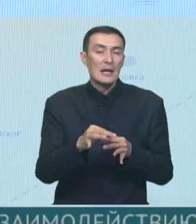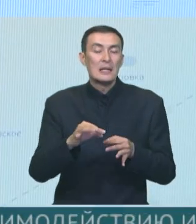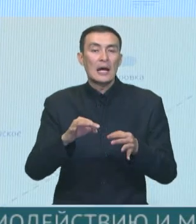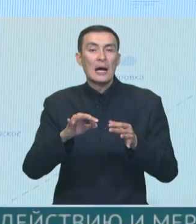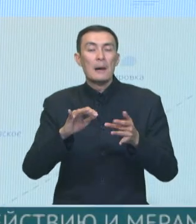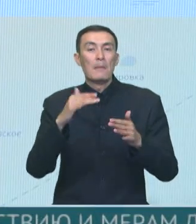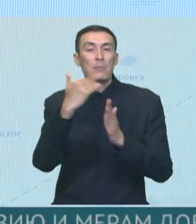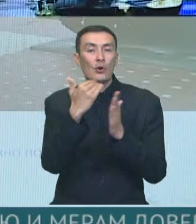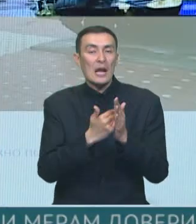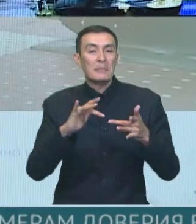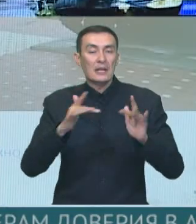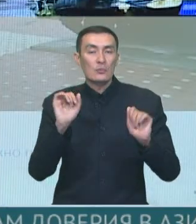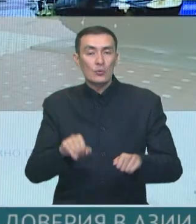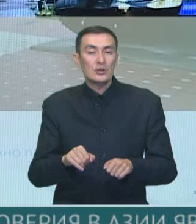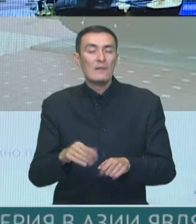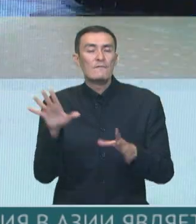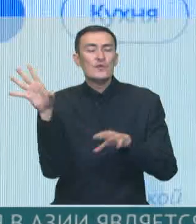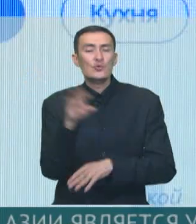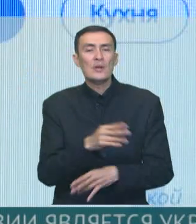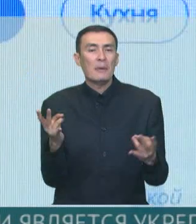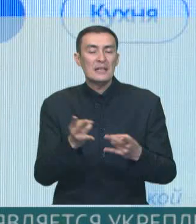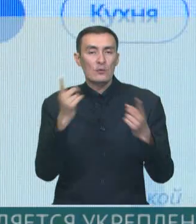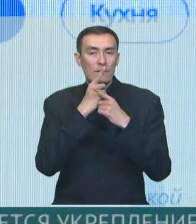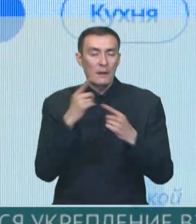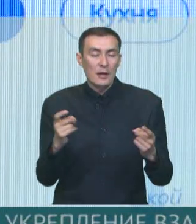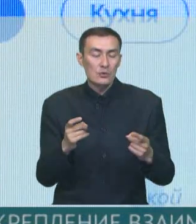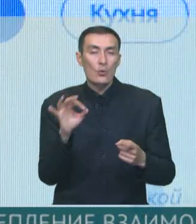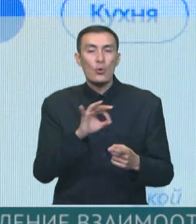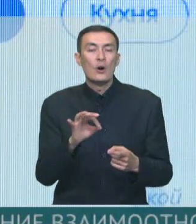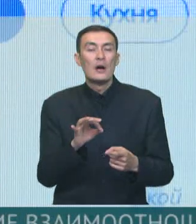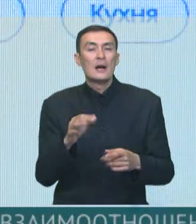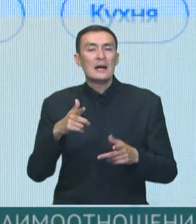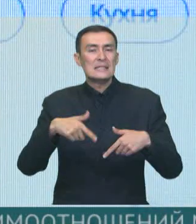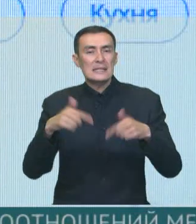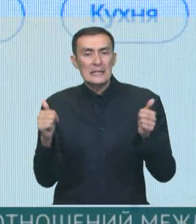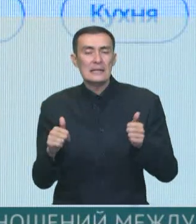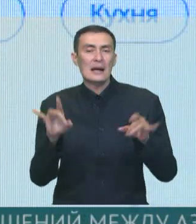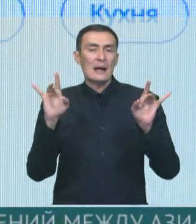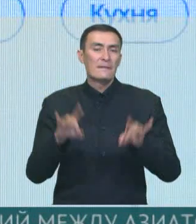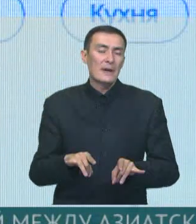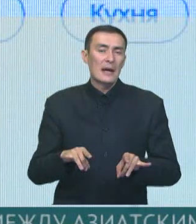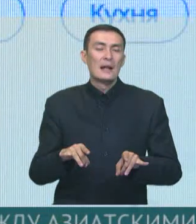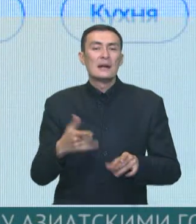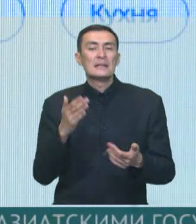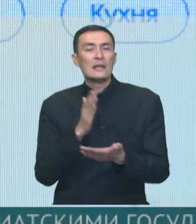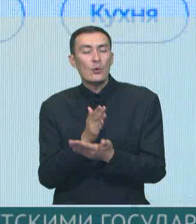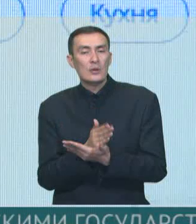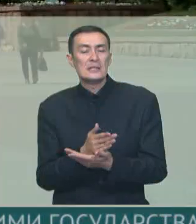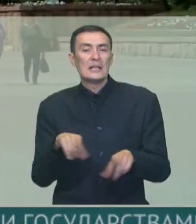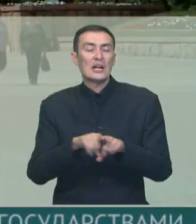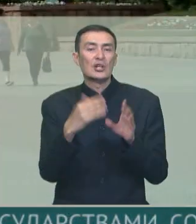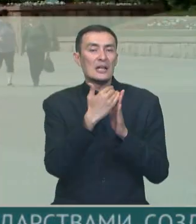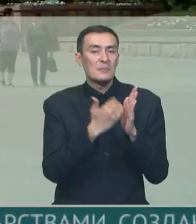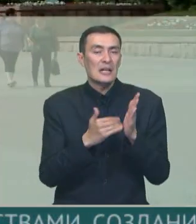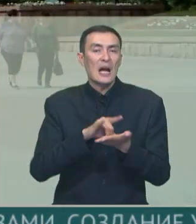портале можно будет получить всю необходимую информацию, сведения о гостиницах, кафе, ресторанах, а также